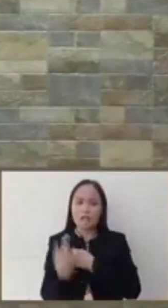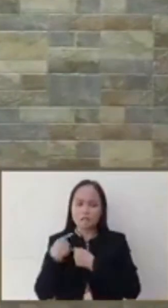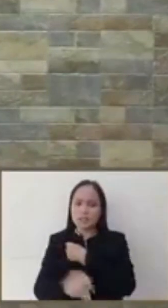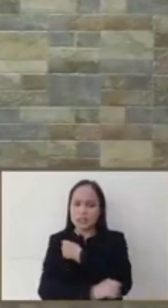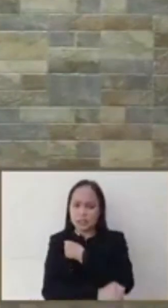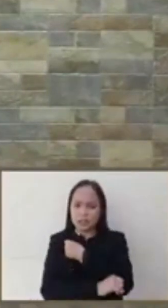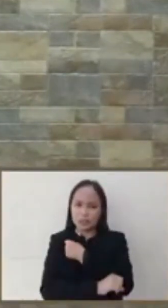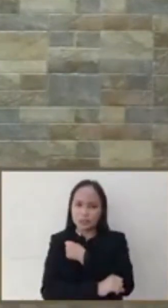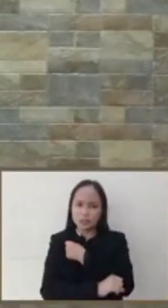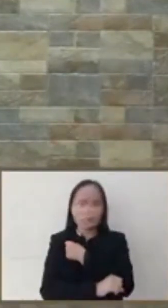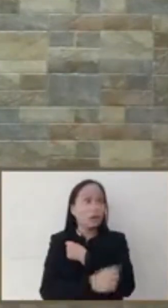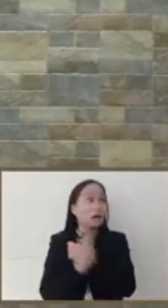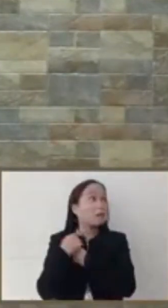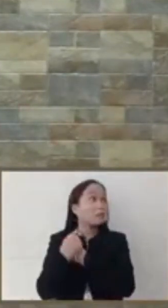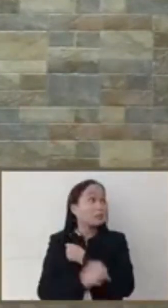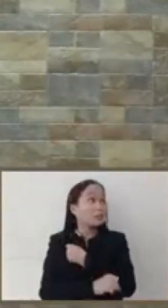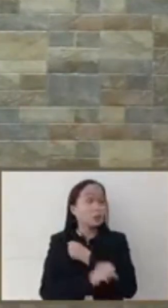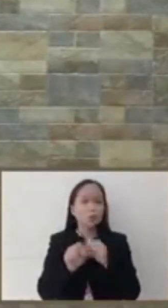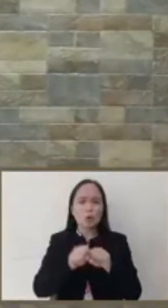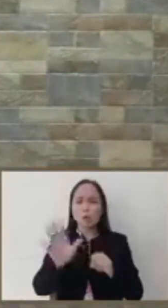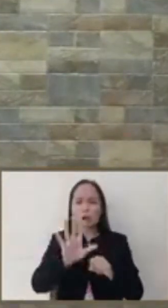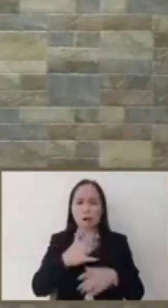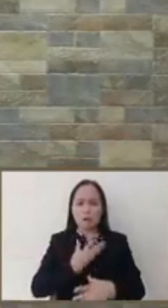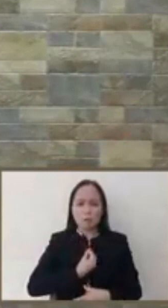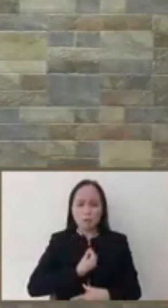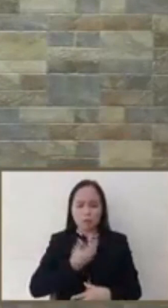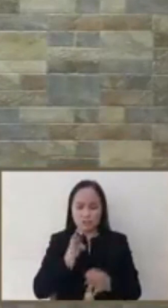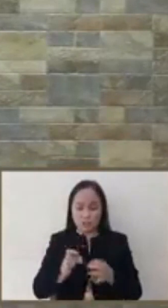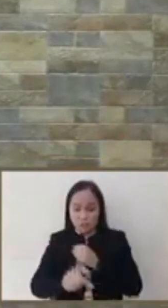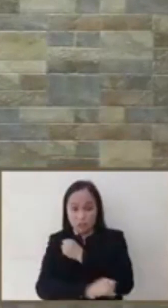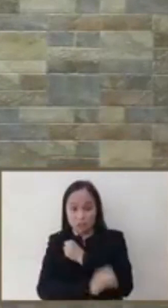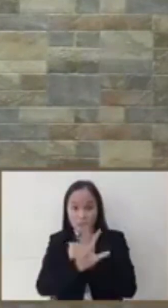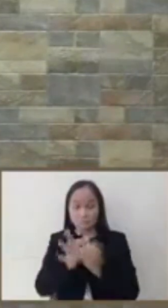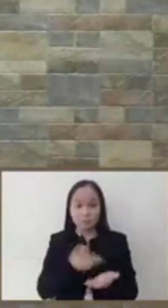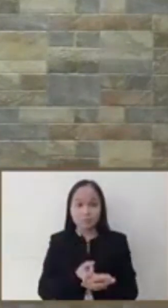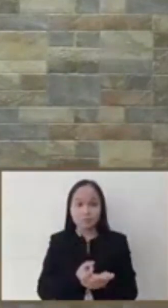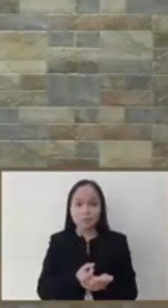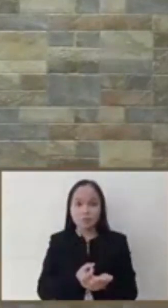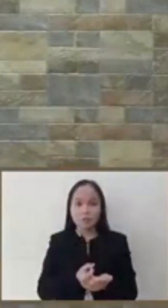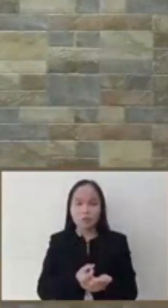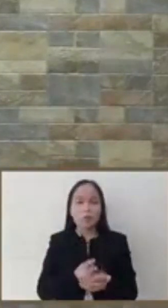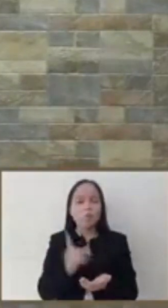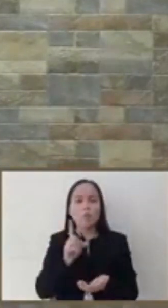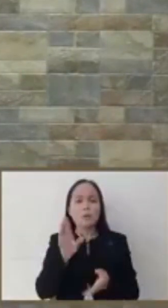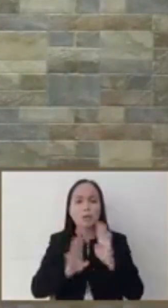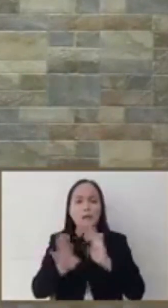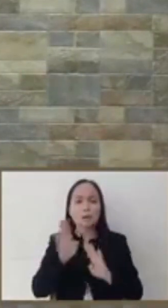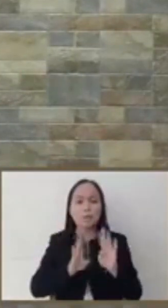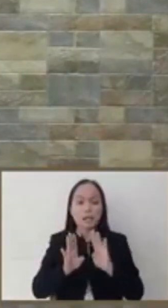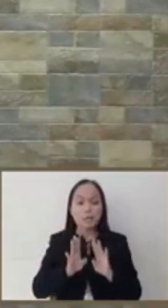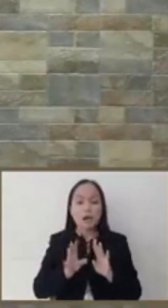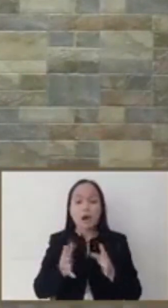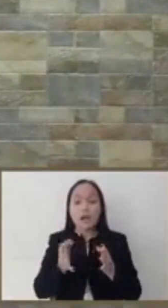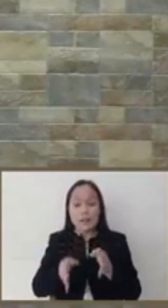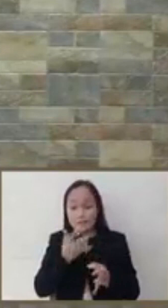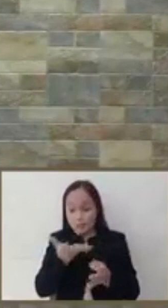So huwag mong kakatakutan na makorrupt yung pera mo. Ang problema nito, kung saan ka nag-imbak ng iyong kayamanan, nandoon ang iyong puso. Verse